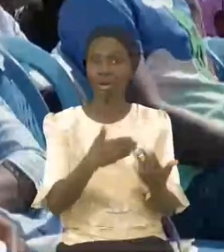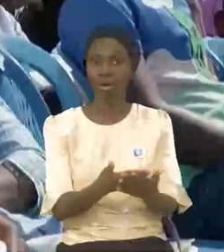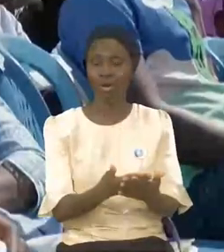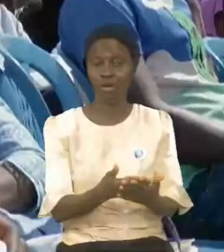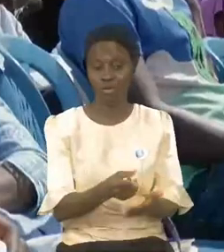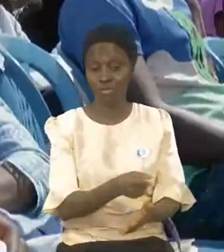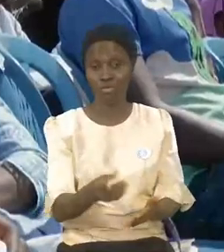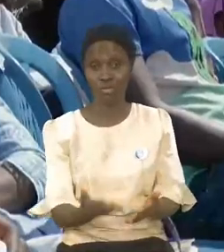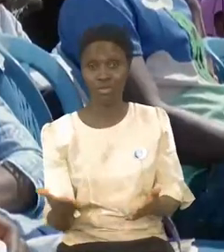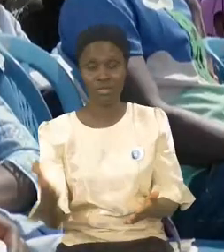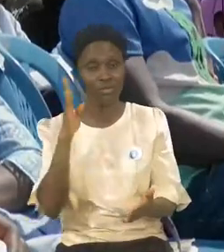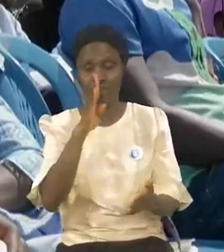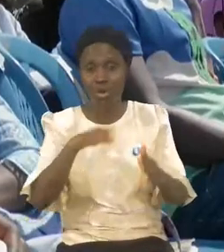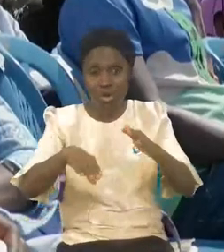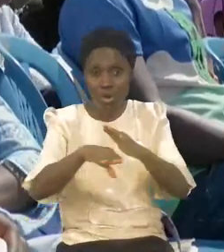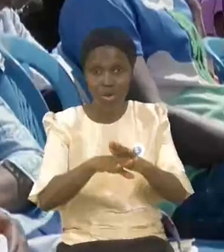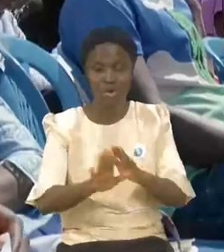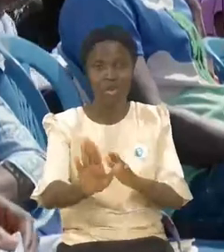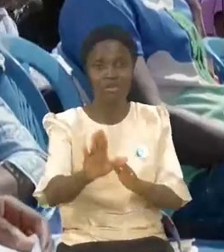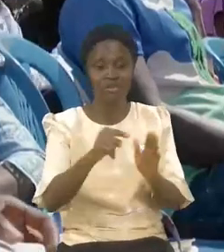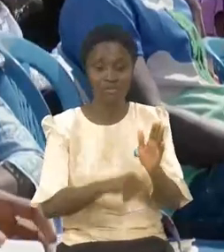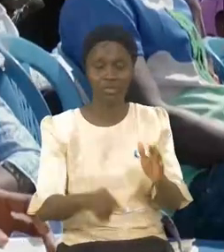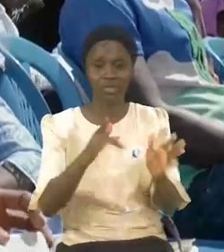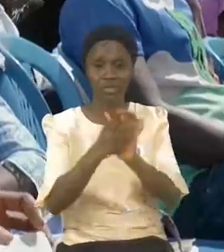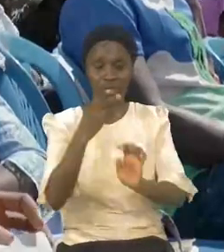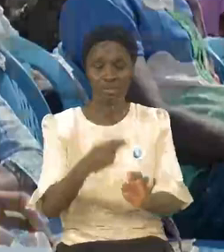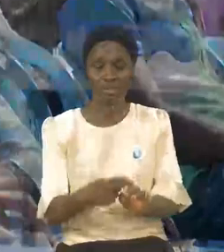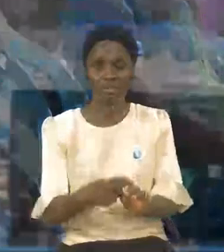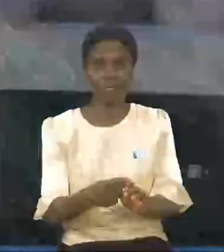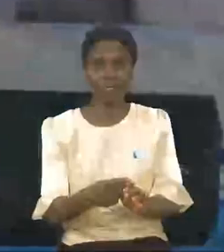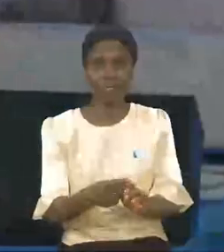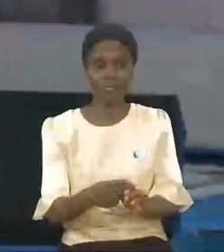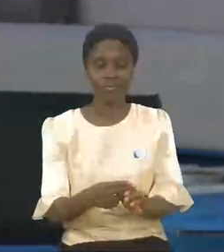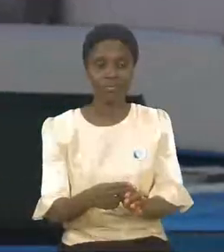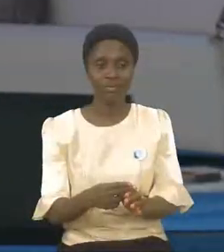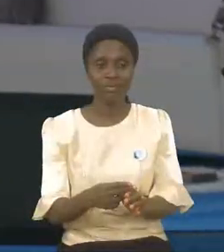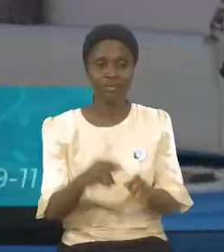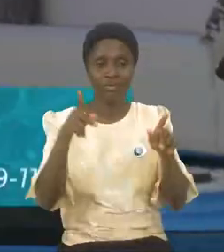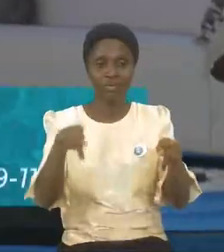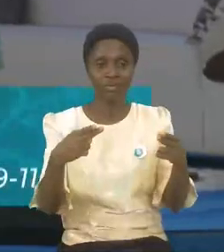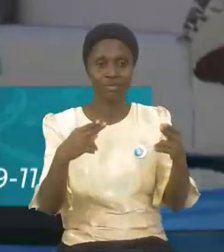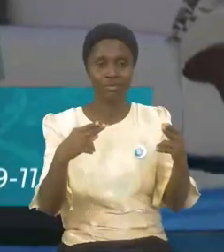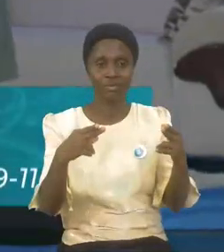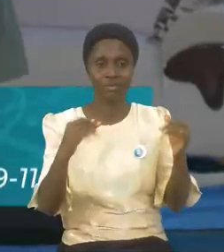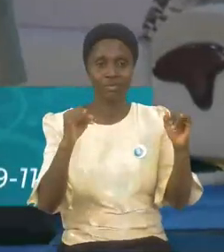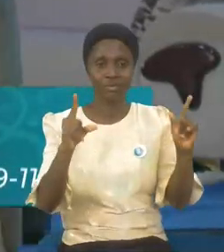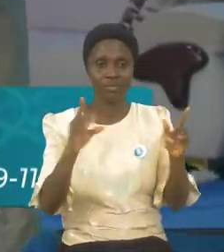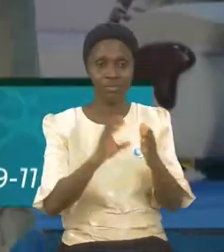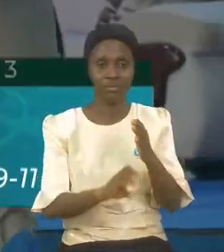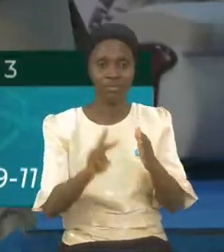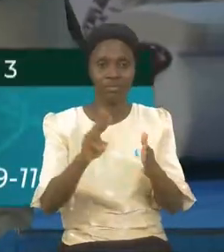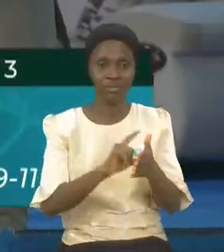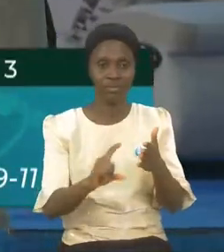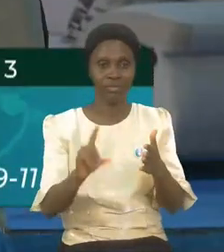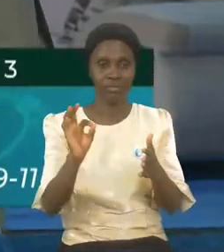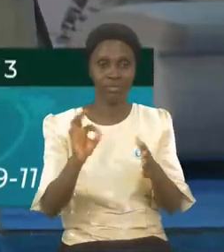vos pieds au nom de Jésus. Parce que c'est dit aux Philippiens 2, Philippiens chapitre 2.